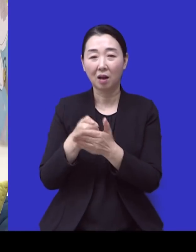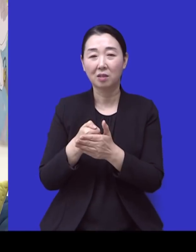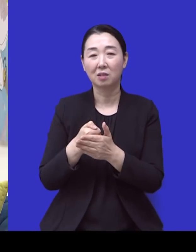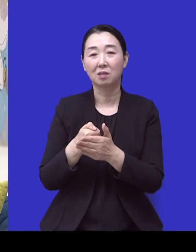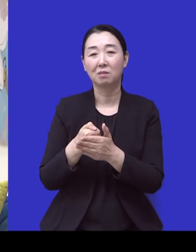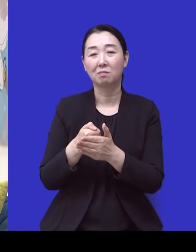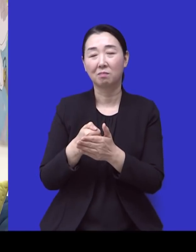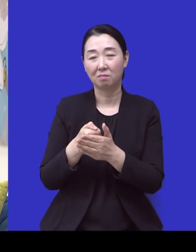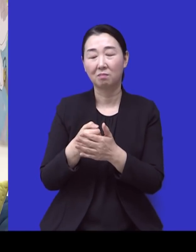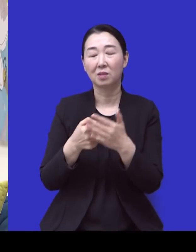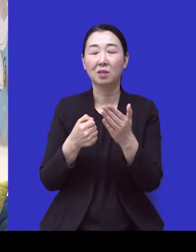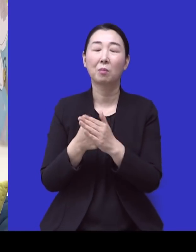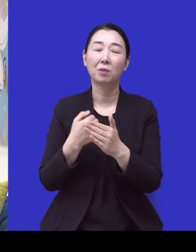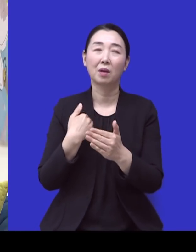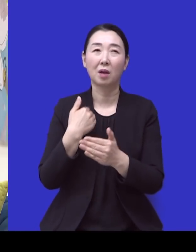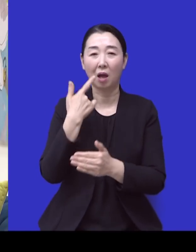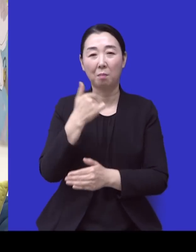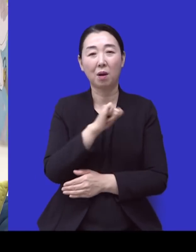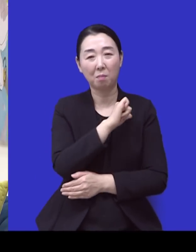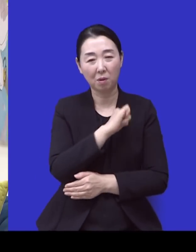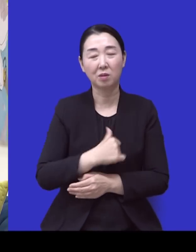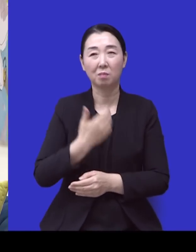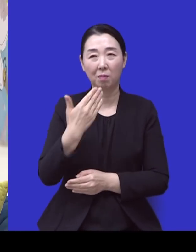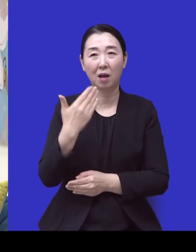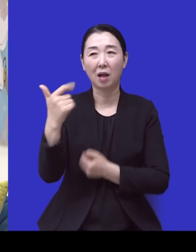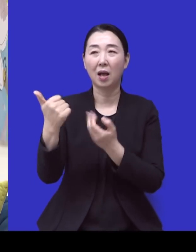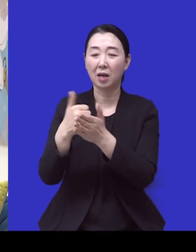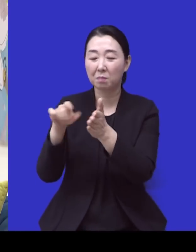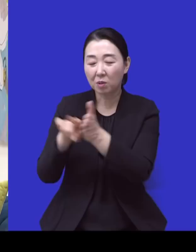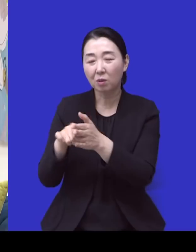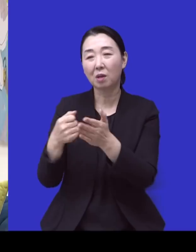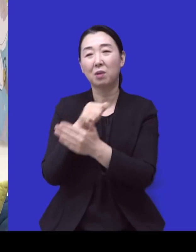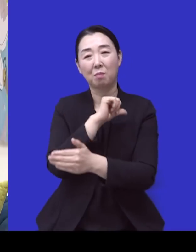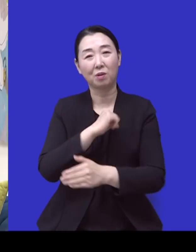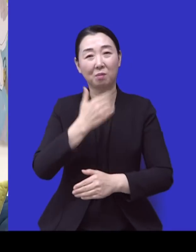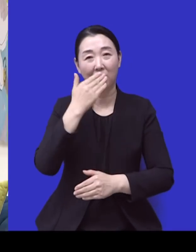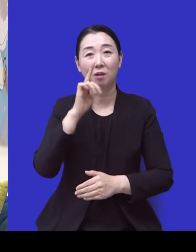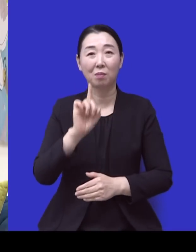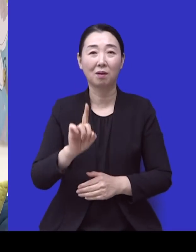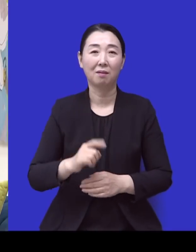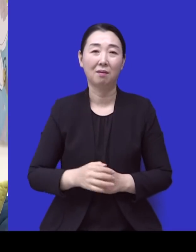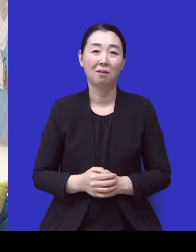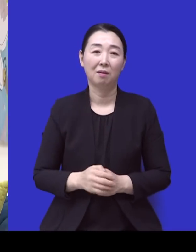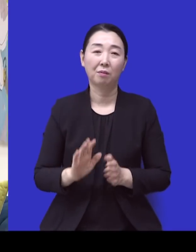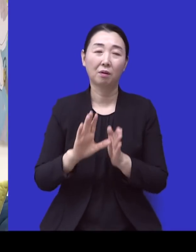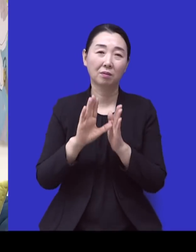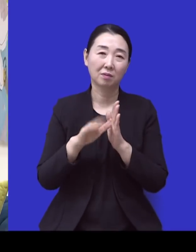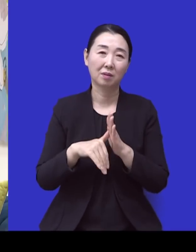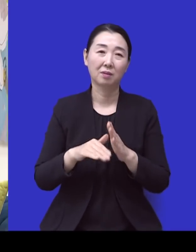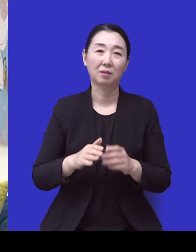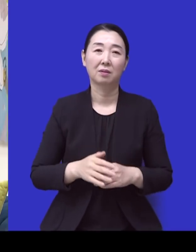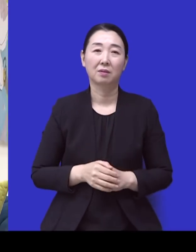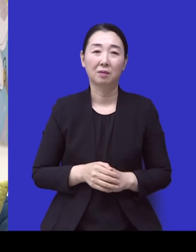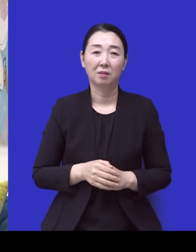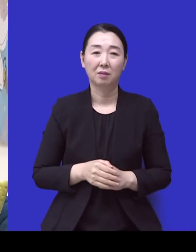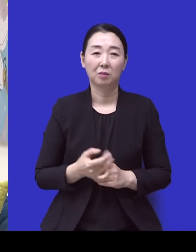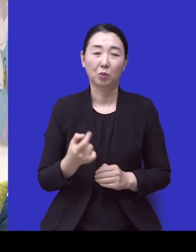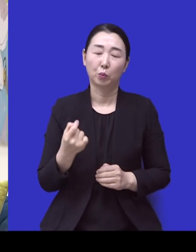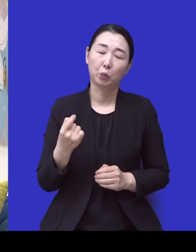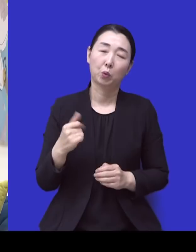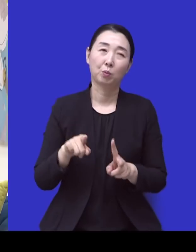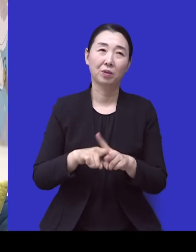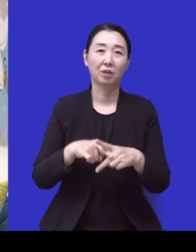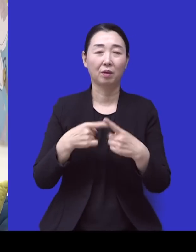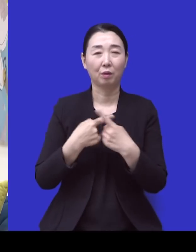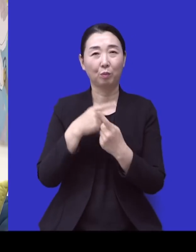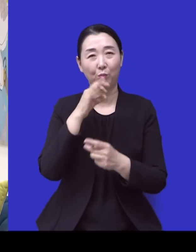하나님 있어서 버틸 수 있어. 하나님 신앙이 있으니까 버틸 수 있어. 이렇게 얘기하시는 거예요. 그래서 저는 그때는 그게 약간 조금 이해가